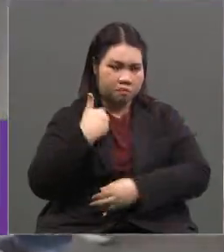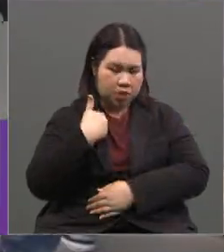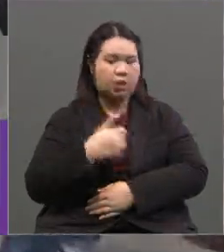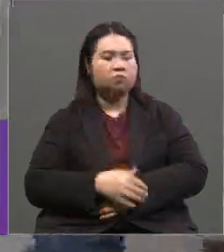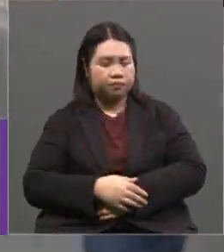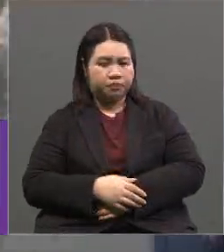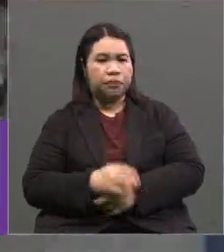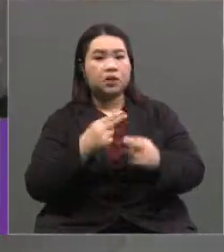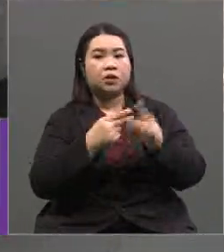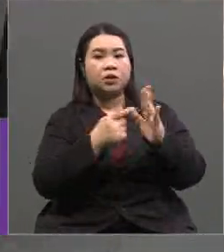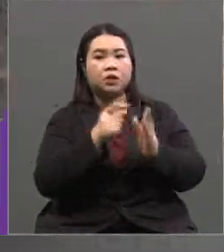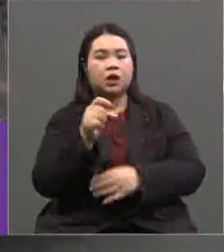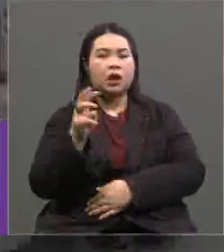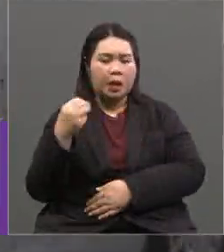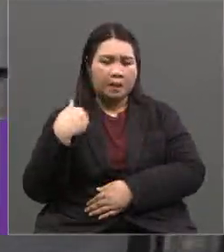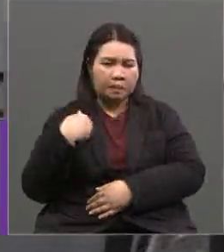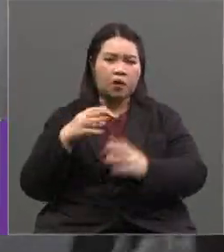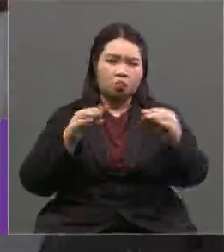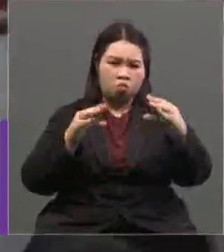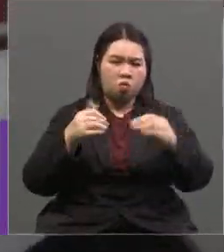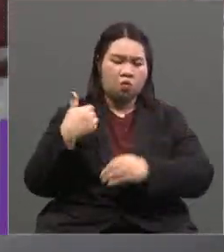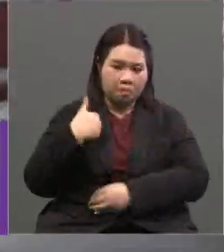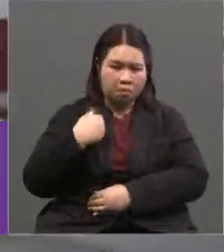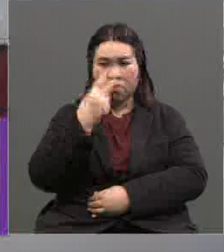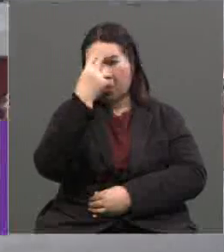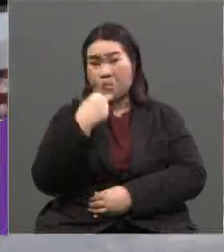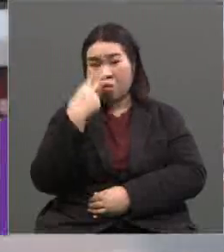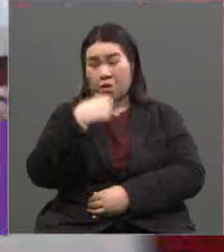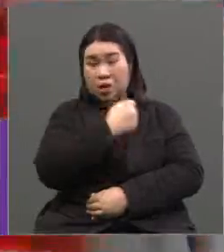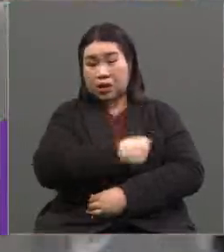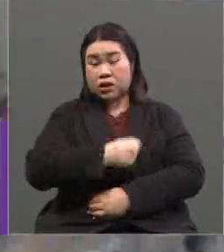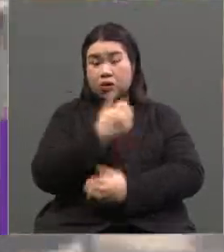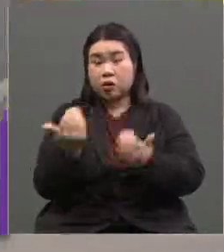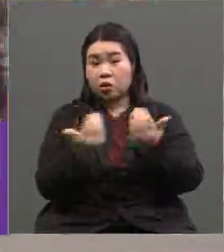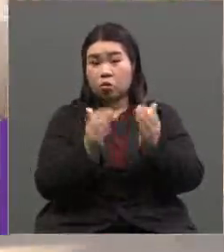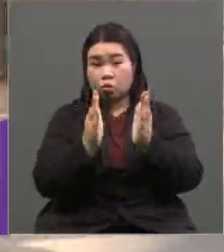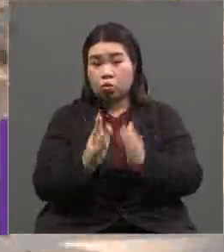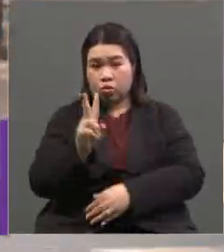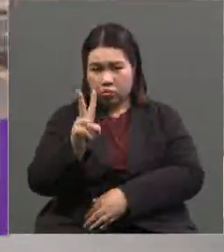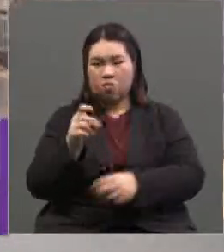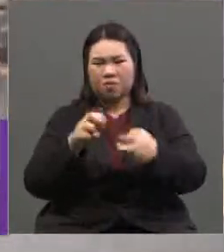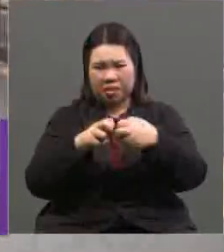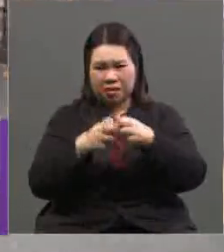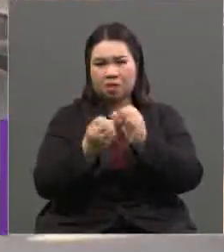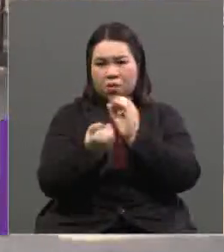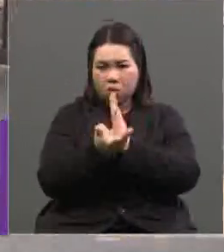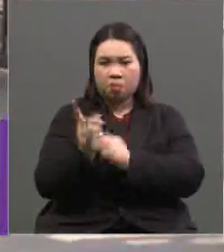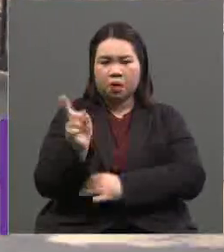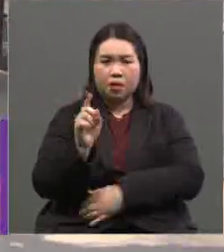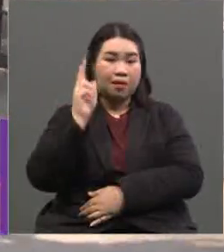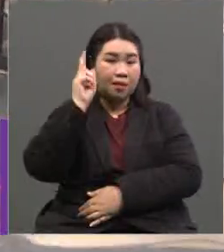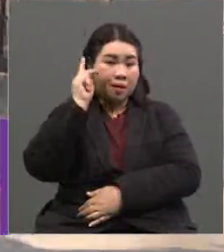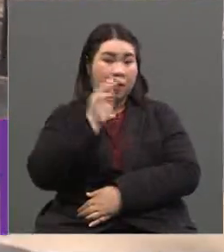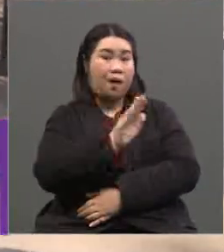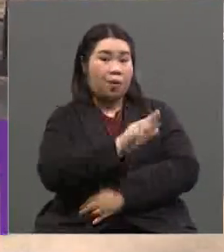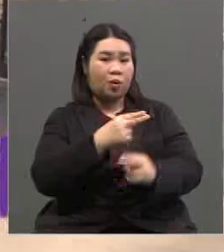ก็พูดคุยกับอดีตสามีแล้วก็ร้องไห้เสียใจเรื่องลูกทั้งสองคนที่ได้รับผลกระทบถูกกระแสสังคมจากข่าวของตัวเ